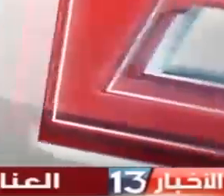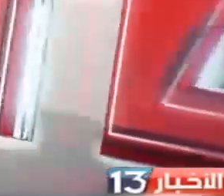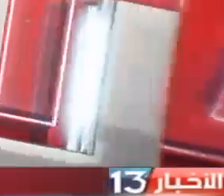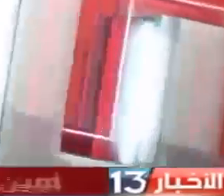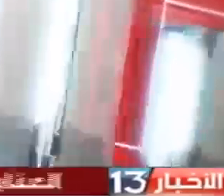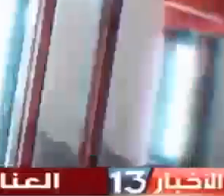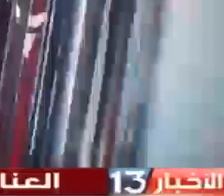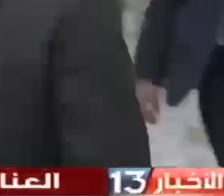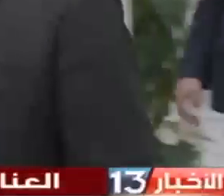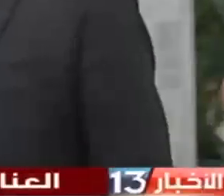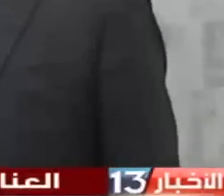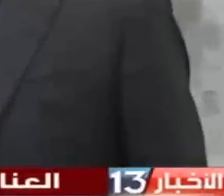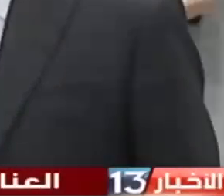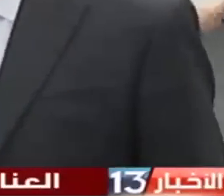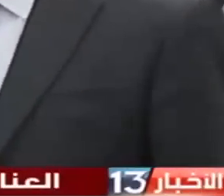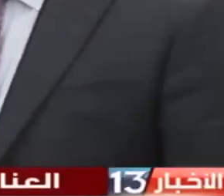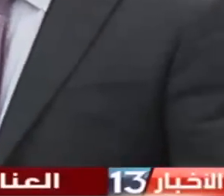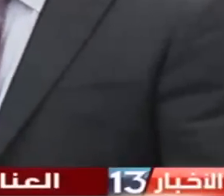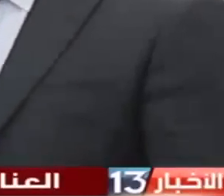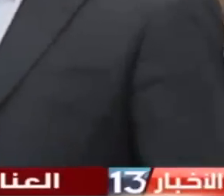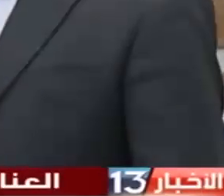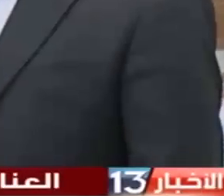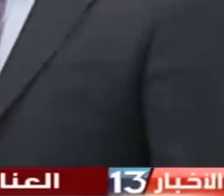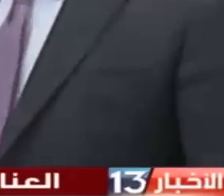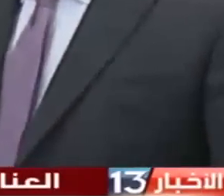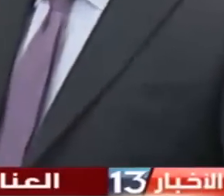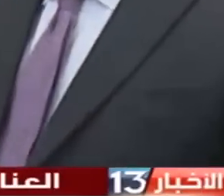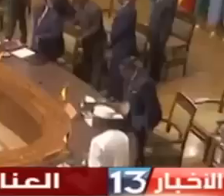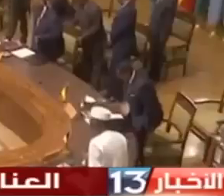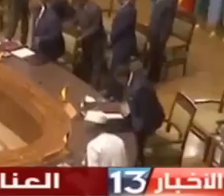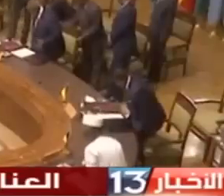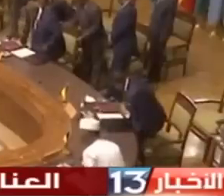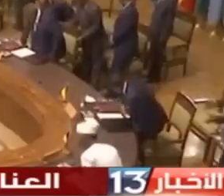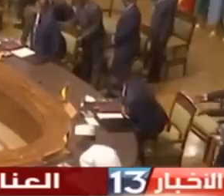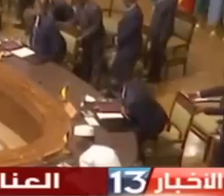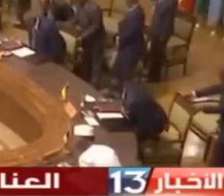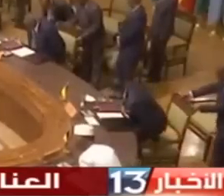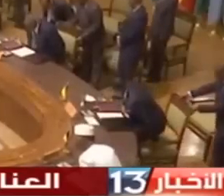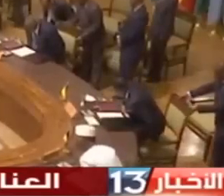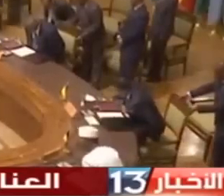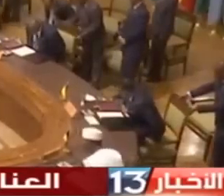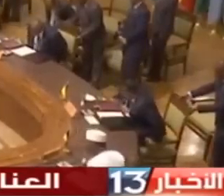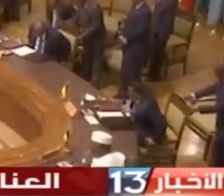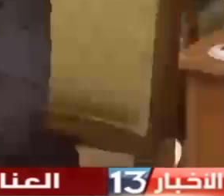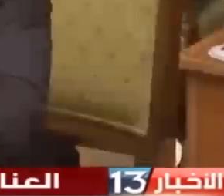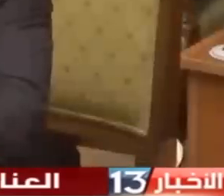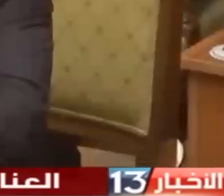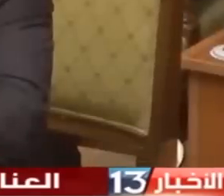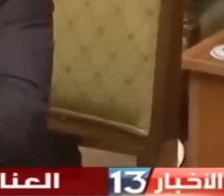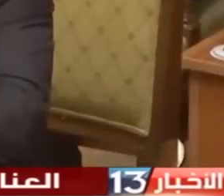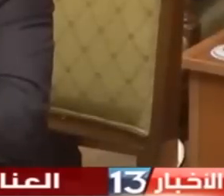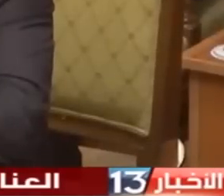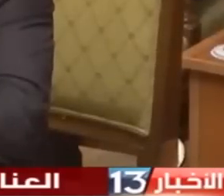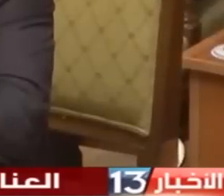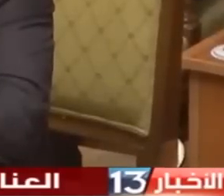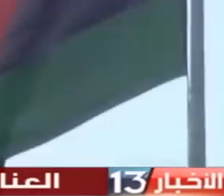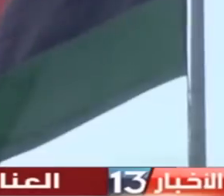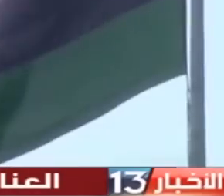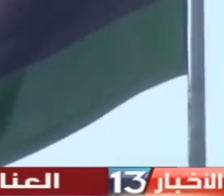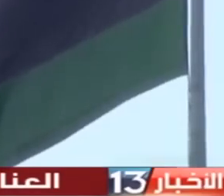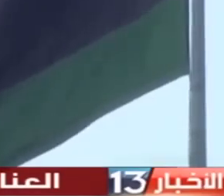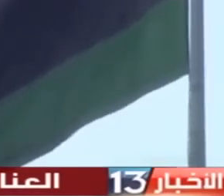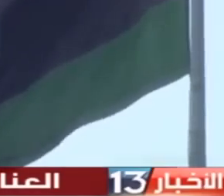تحركات ديبلوماسيه في كل من تونس ومصر بشان الازمه الليبيه لاسكات صوت المدافع وتغليب لغه